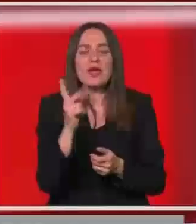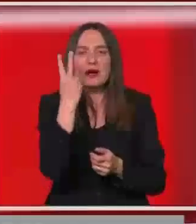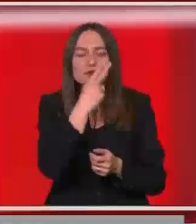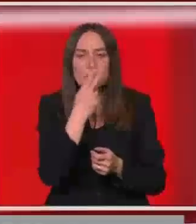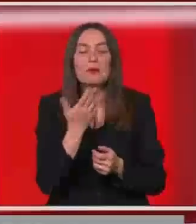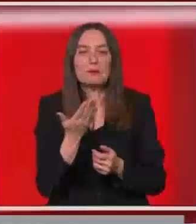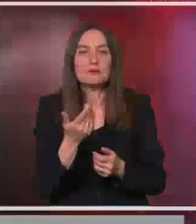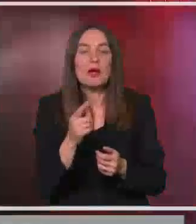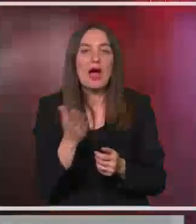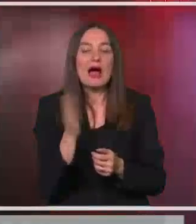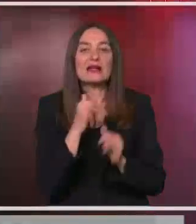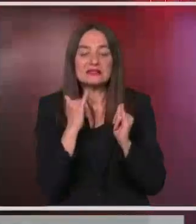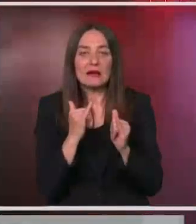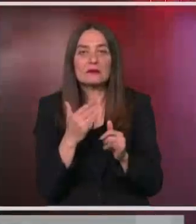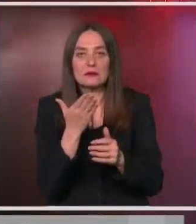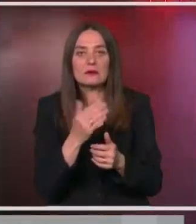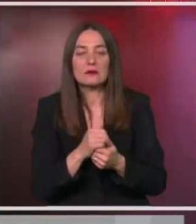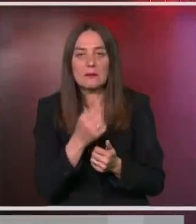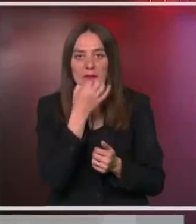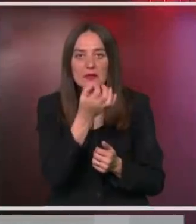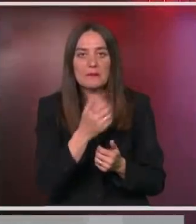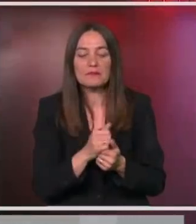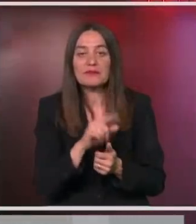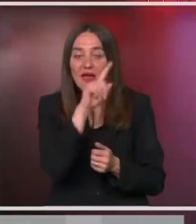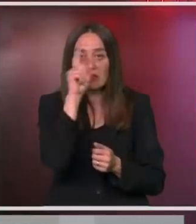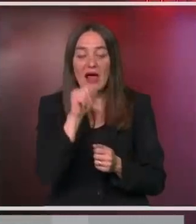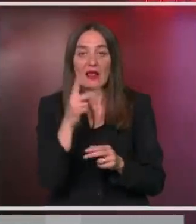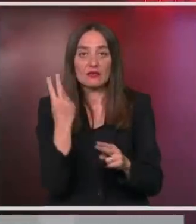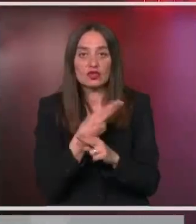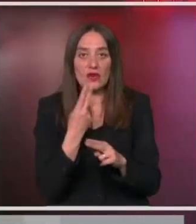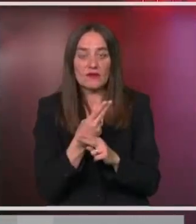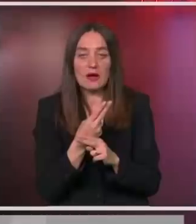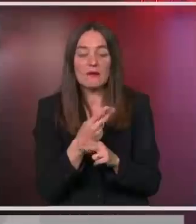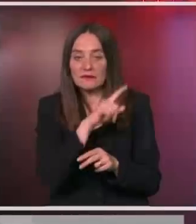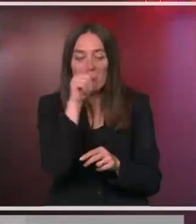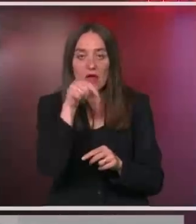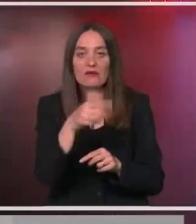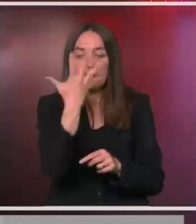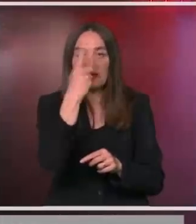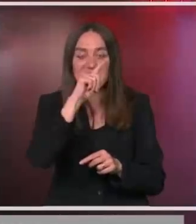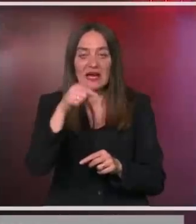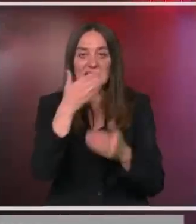ali ajde sad ovako. Dakle, da li država, da li ovih 5,1